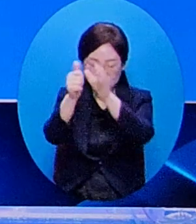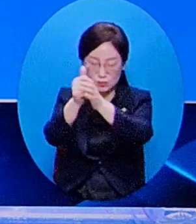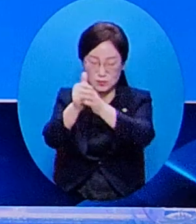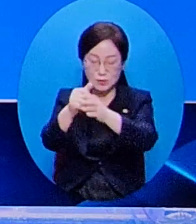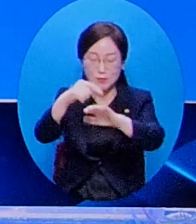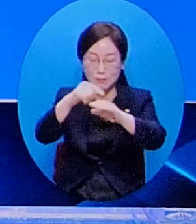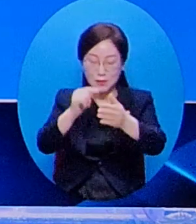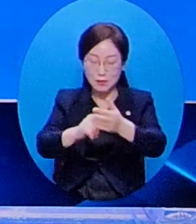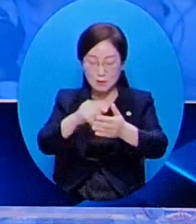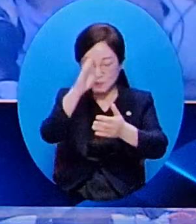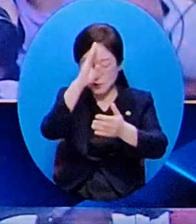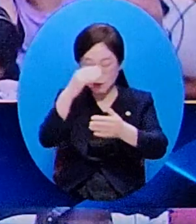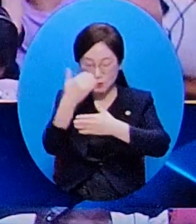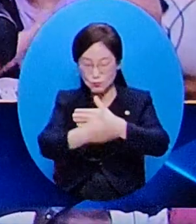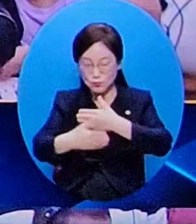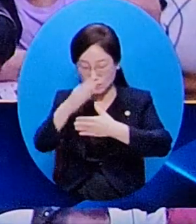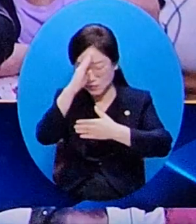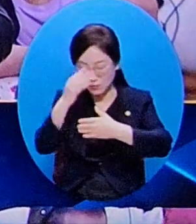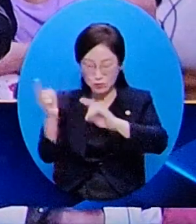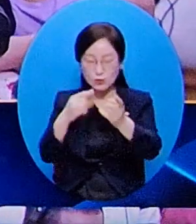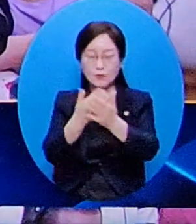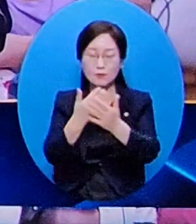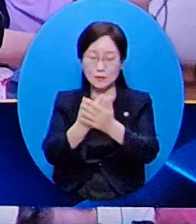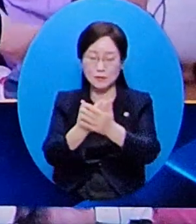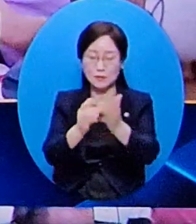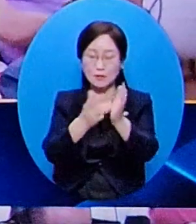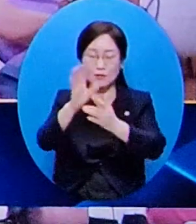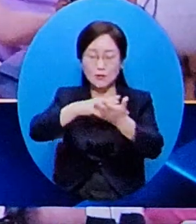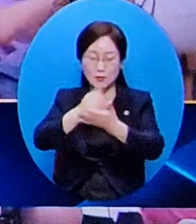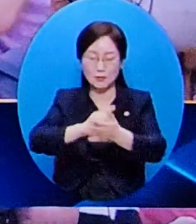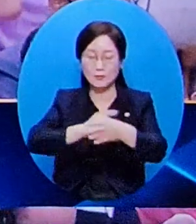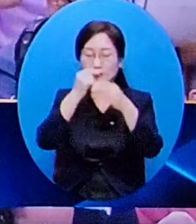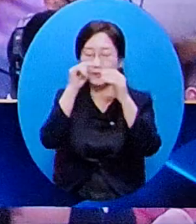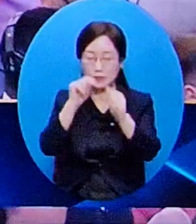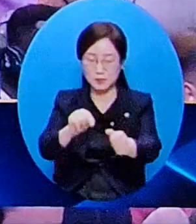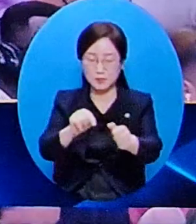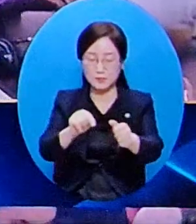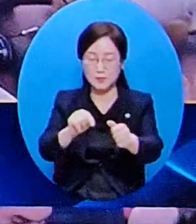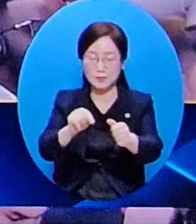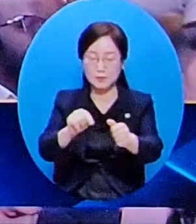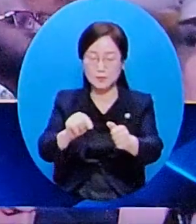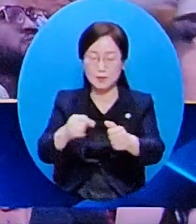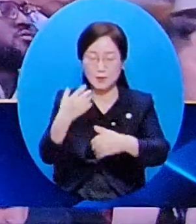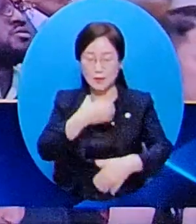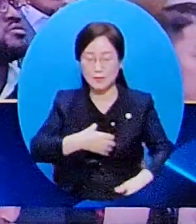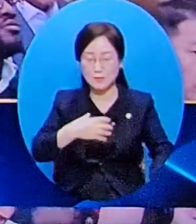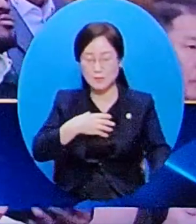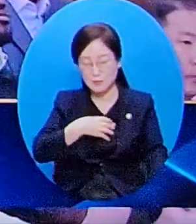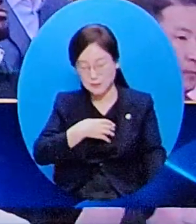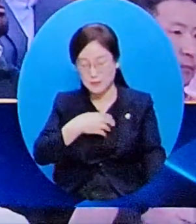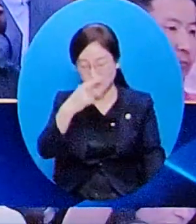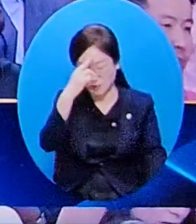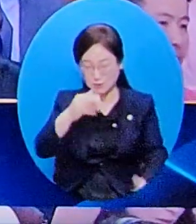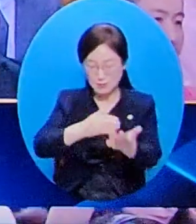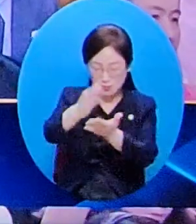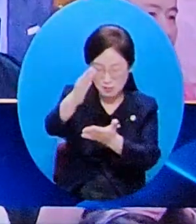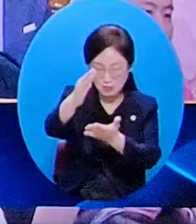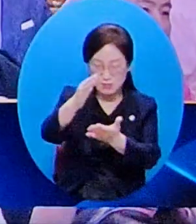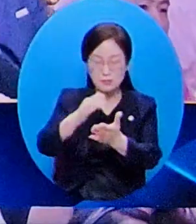육신의 병을 치료하여 주시옵소서. 나사렛 예수 그리스도의 이름으로 명하노니 염려 근심 걱정은